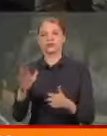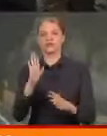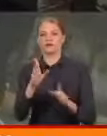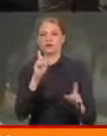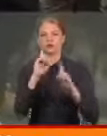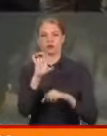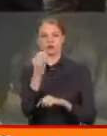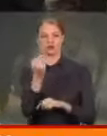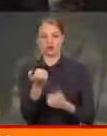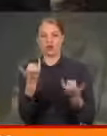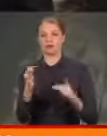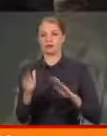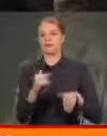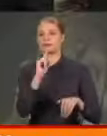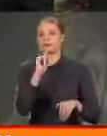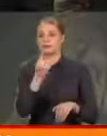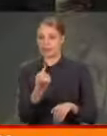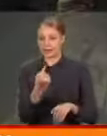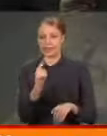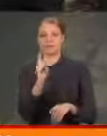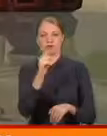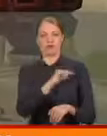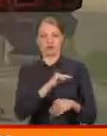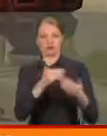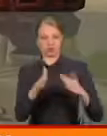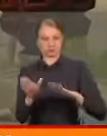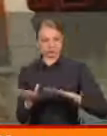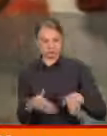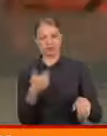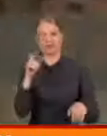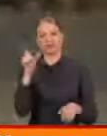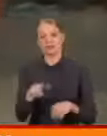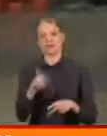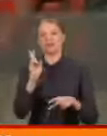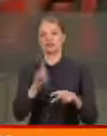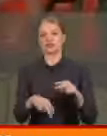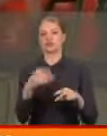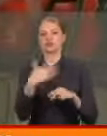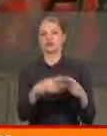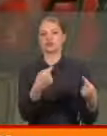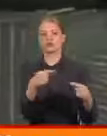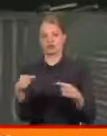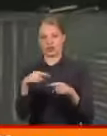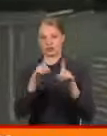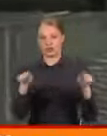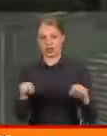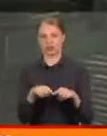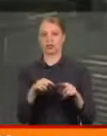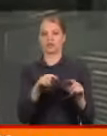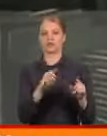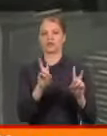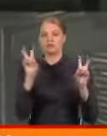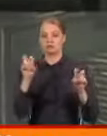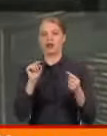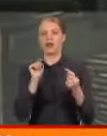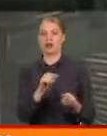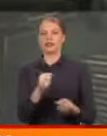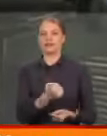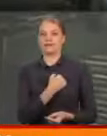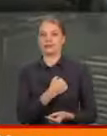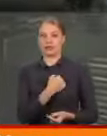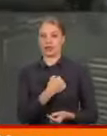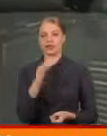США. А тепер, через рік після успіху першої роботи, Марченко і Грін закінчили решту картин. Серія антивоєнна,